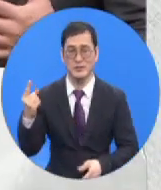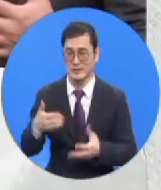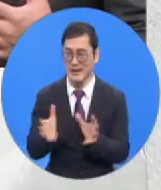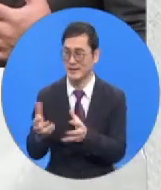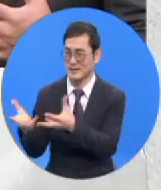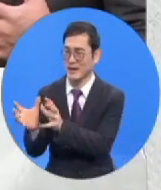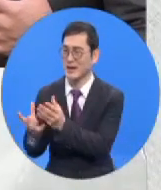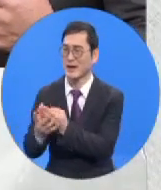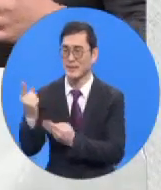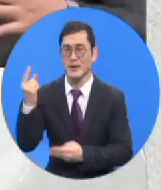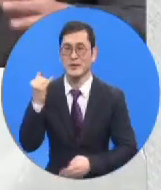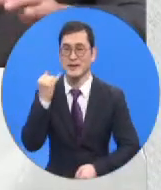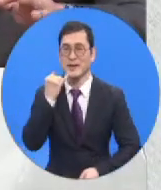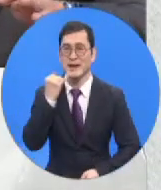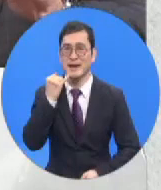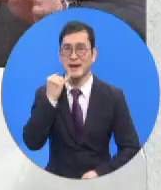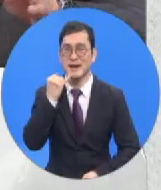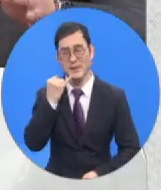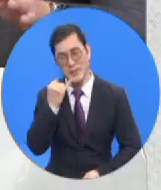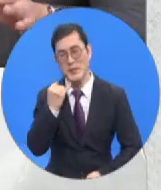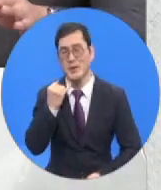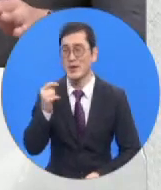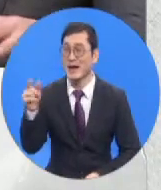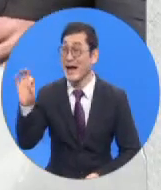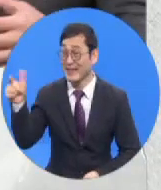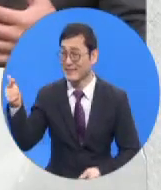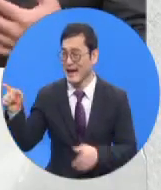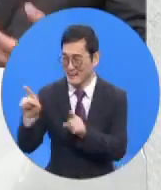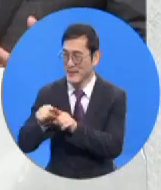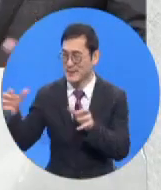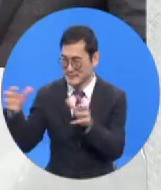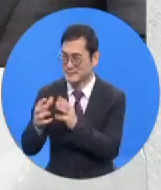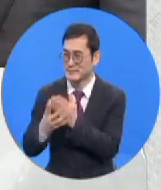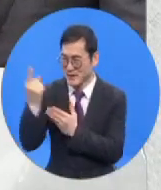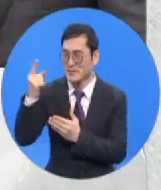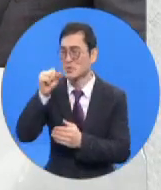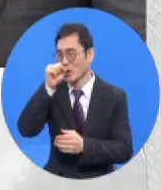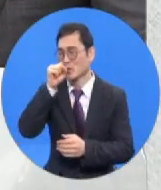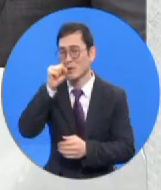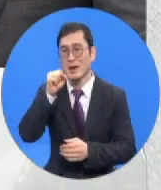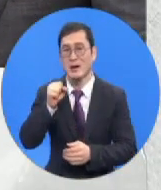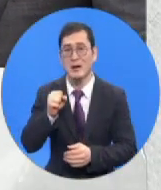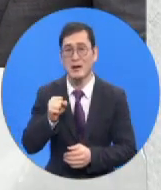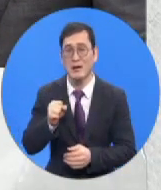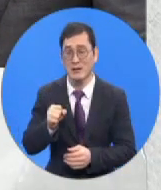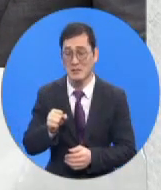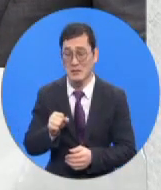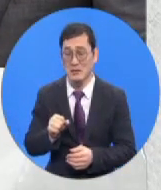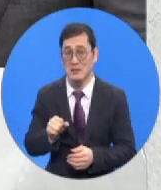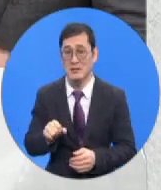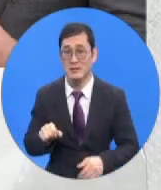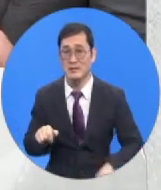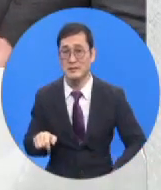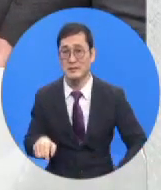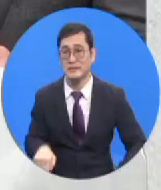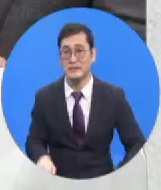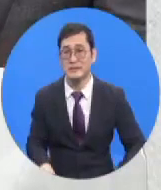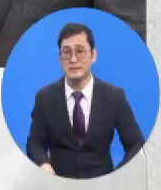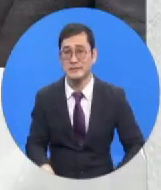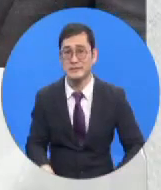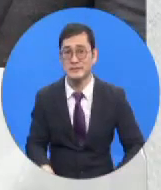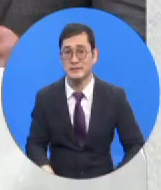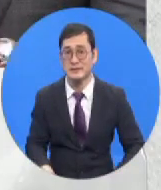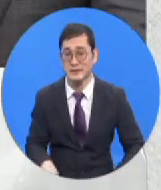대표 쪽에서 이야기 나온 게 아니라 국민의힘 쪽에서 나왔던 다 이야기예요. 그때는 예. 이제 안철수 대표는 뭐 서울시장 난 절대 안 나간다. 뭐 이러고